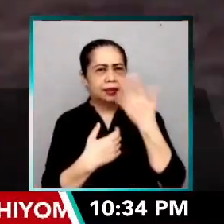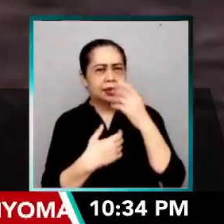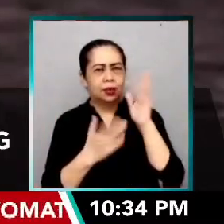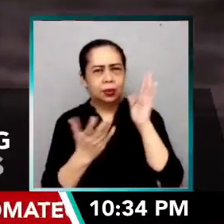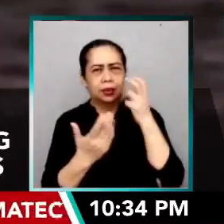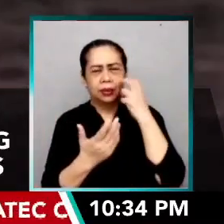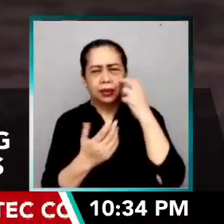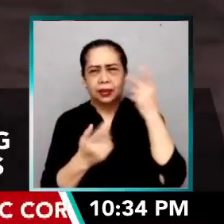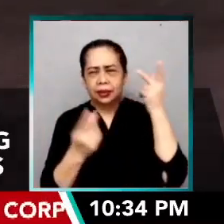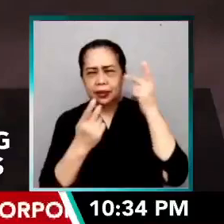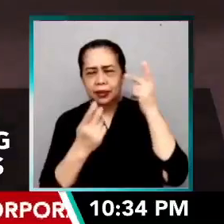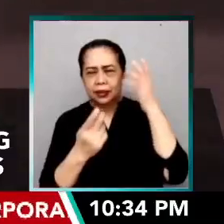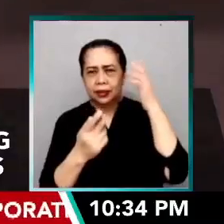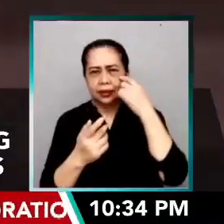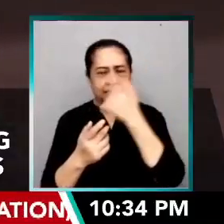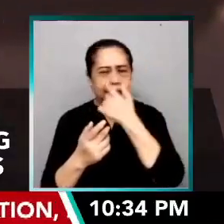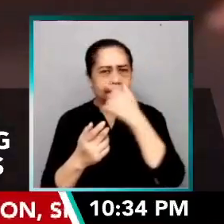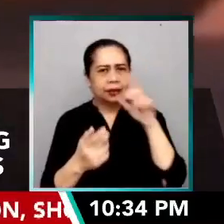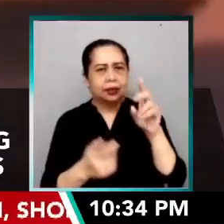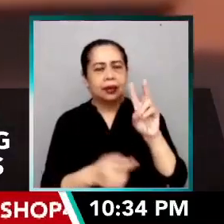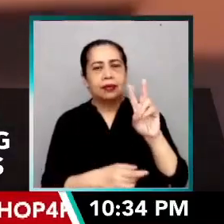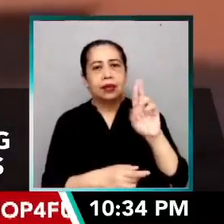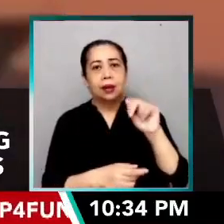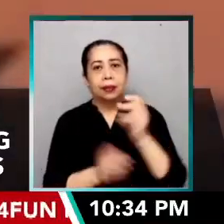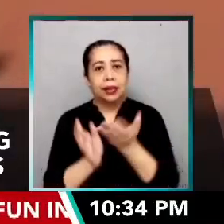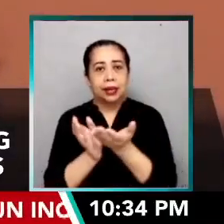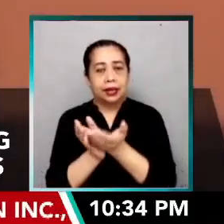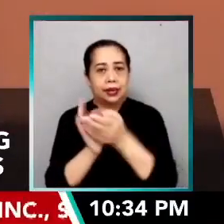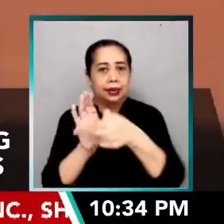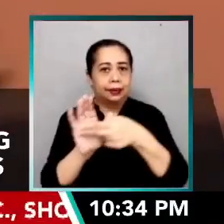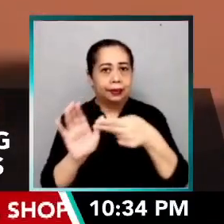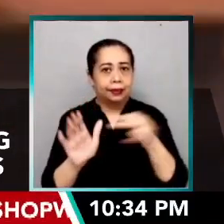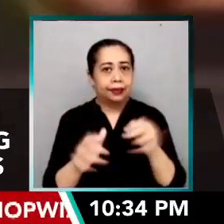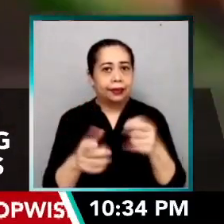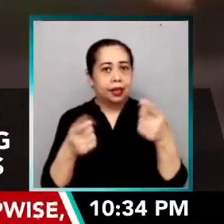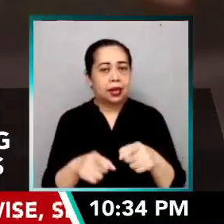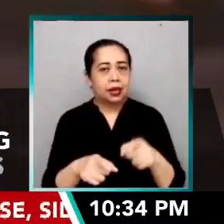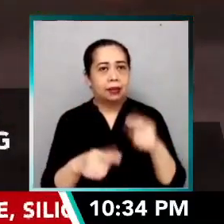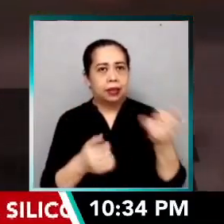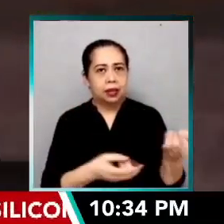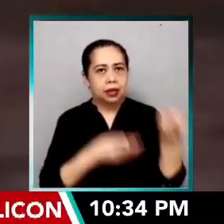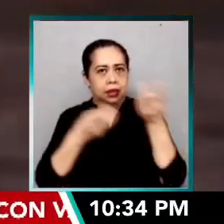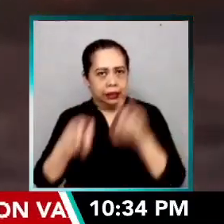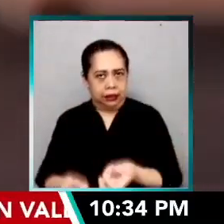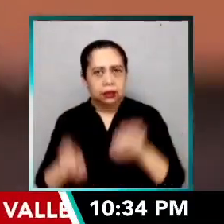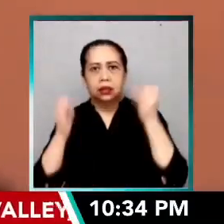crew ng BRP Habagat noon, gaya ng nangyari sa crew ng BRP Malapascua.